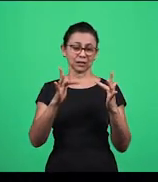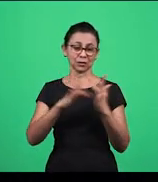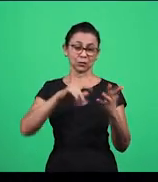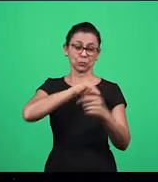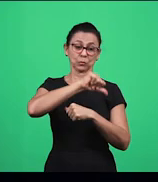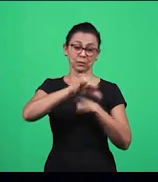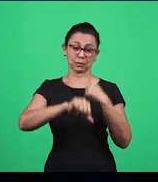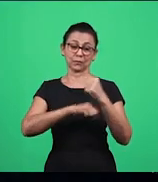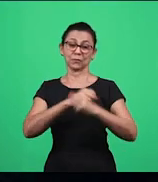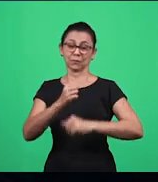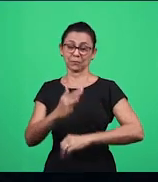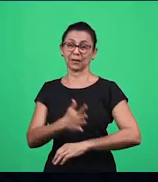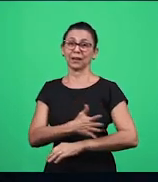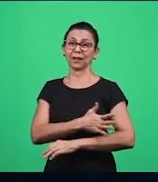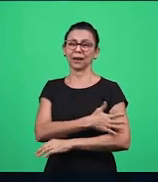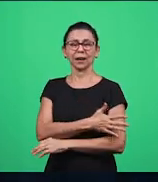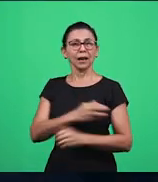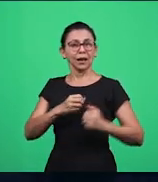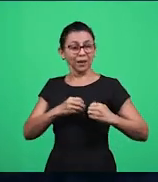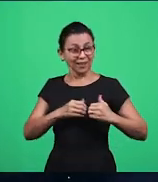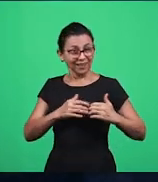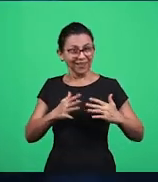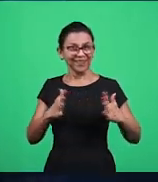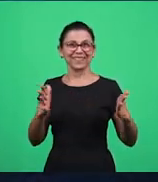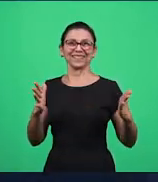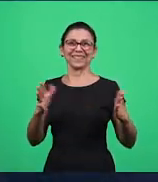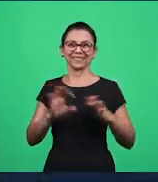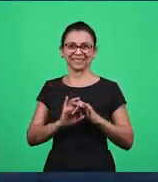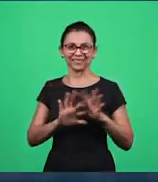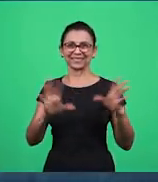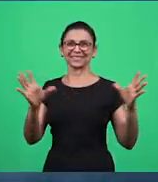Позволь солнцу родиться в тебе.